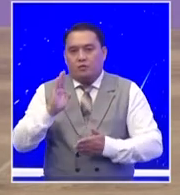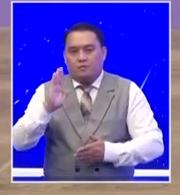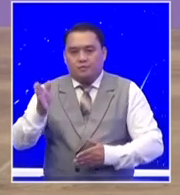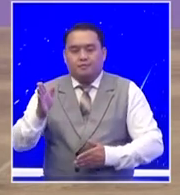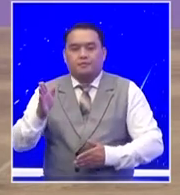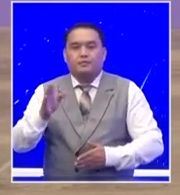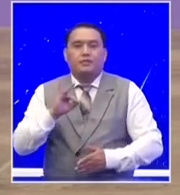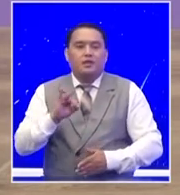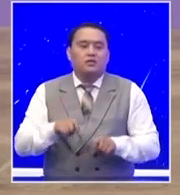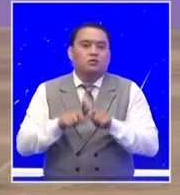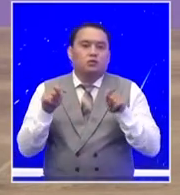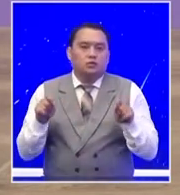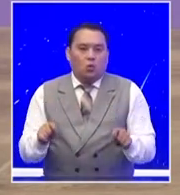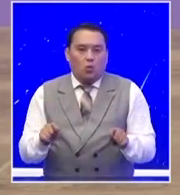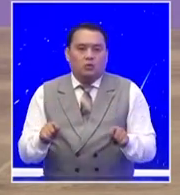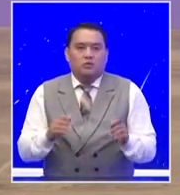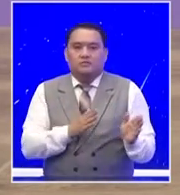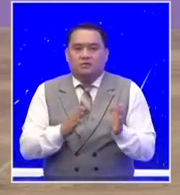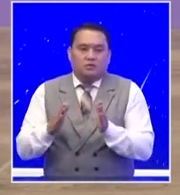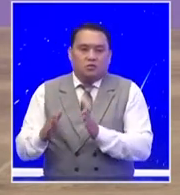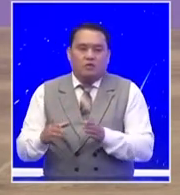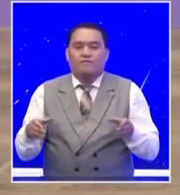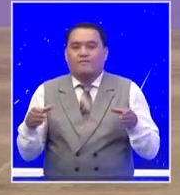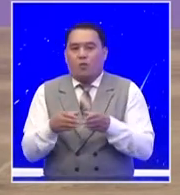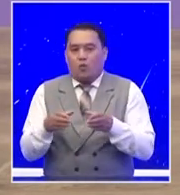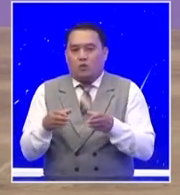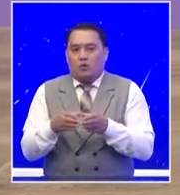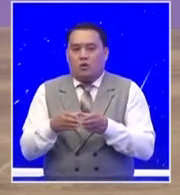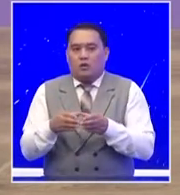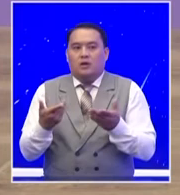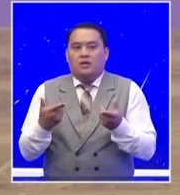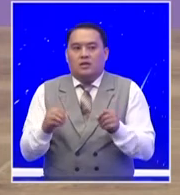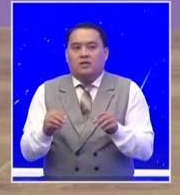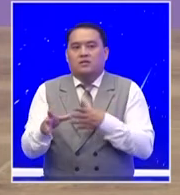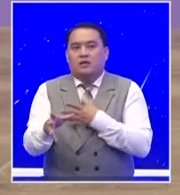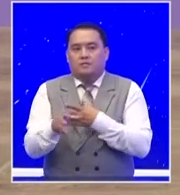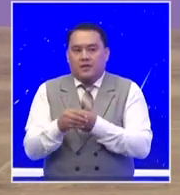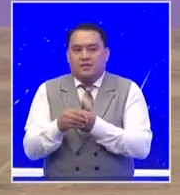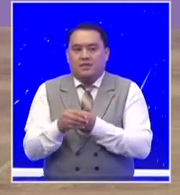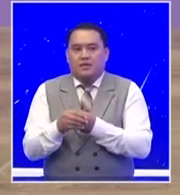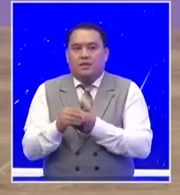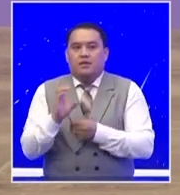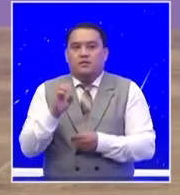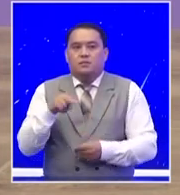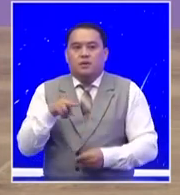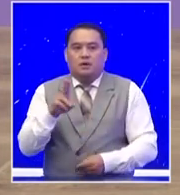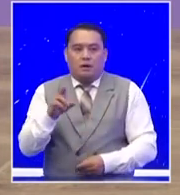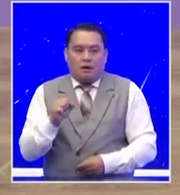также создан стабилизационный фонд, где совместно УПИР и СПК